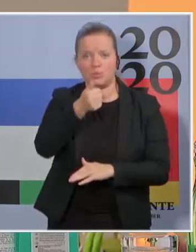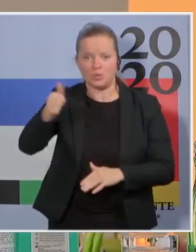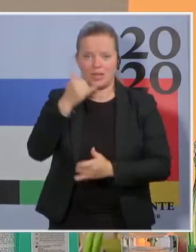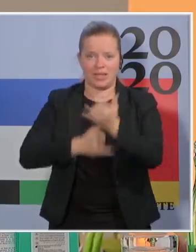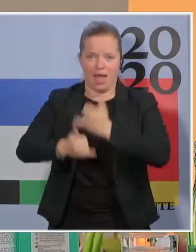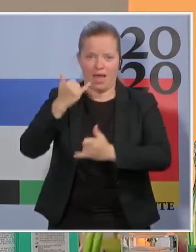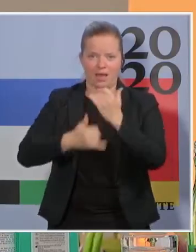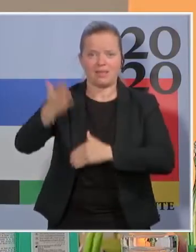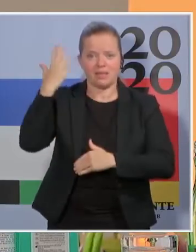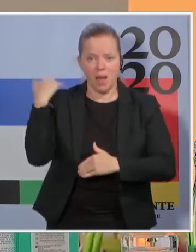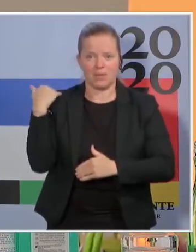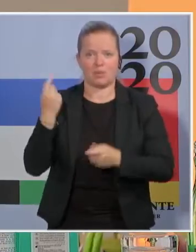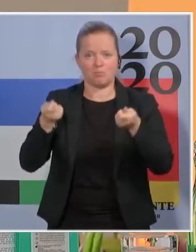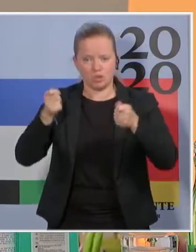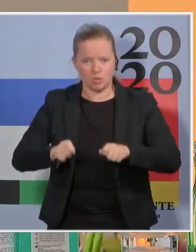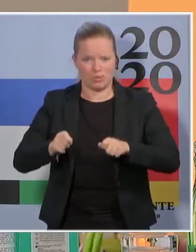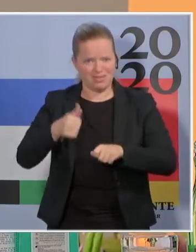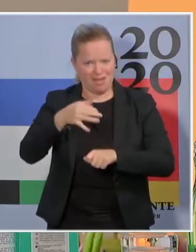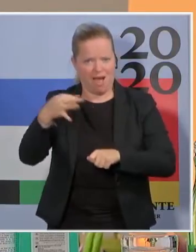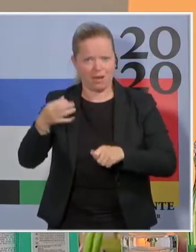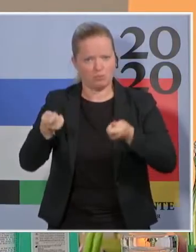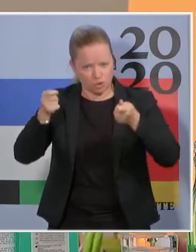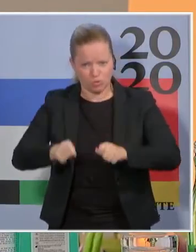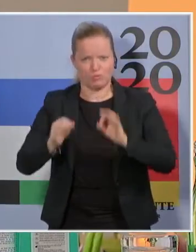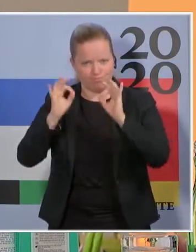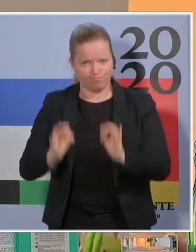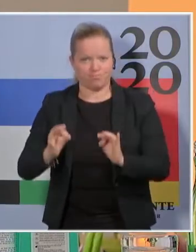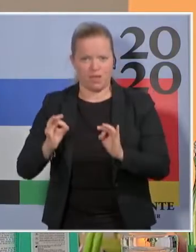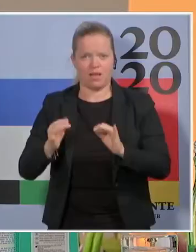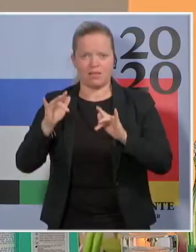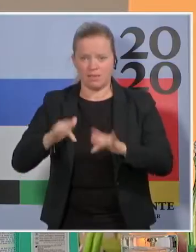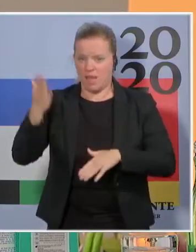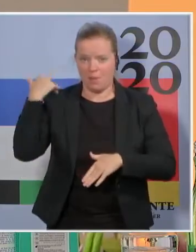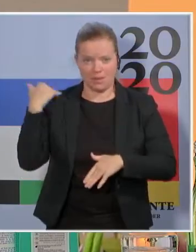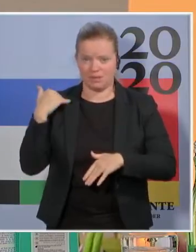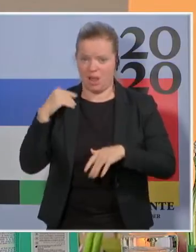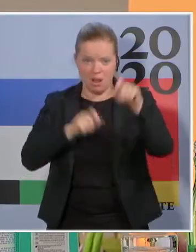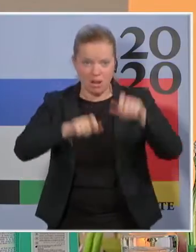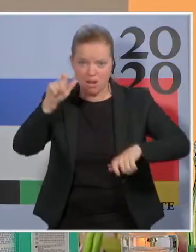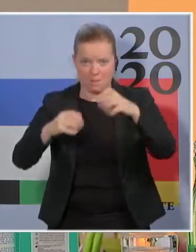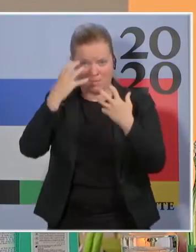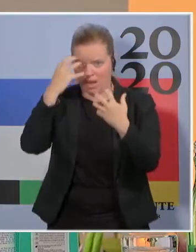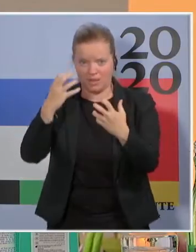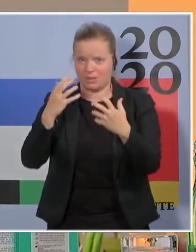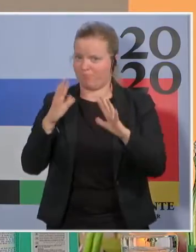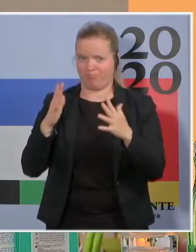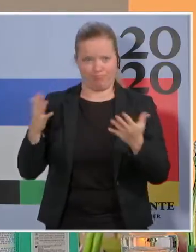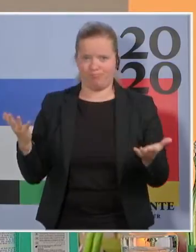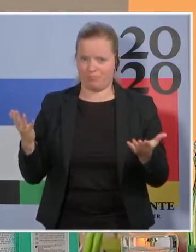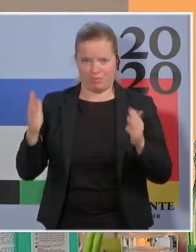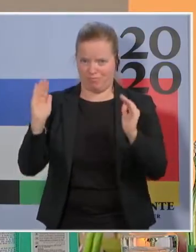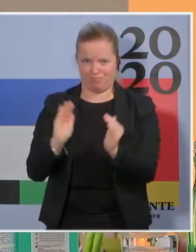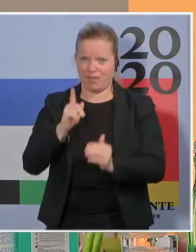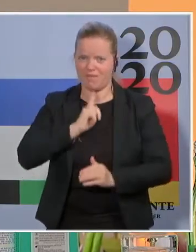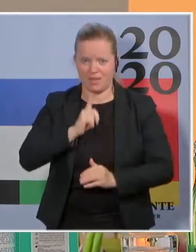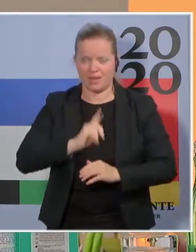am Tag der Beschlussfassung, hielt sich die Begeisterung in engen Grenzen. Die Republik